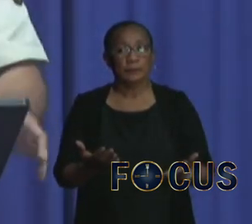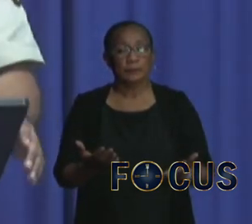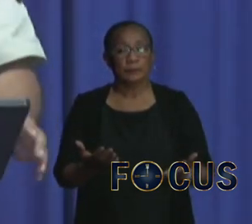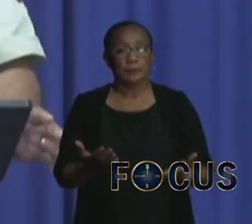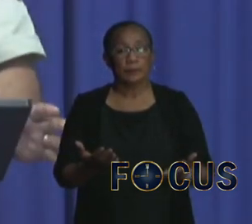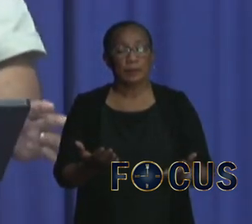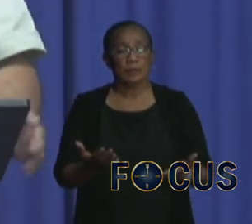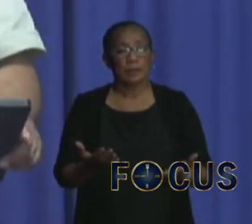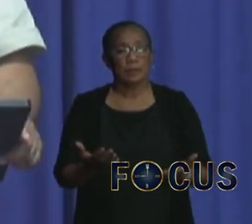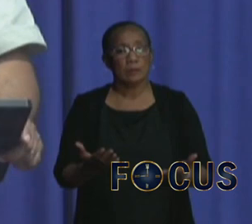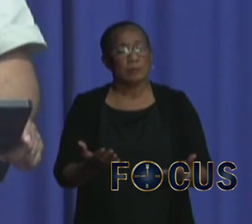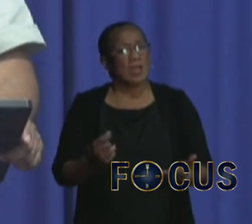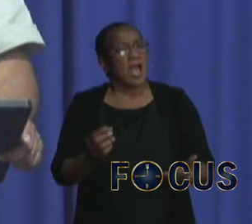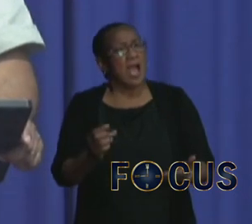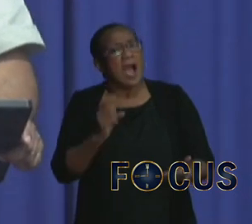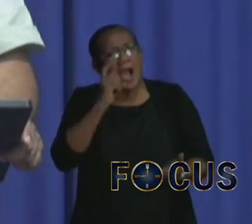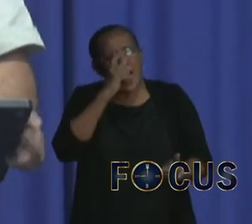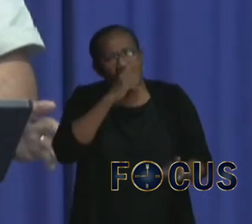Stel,